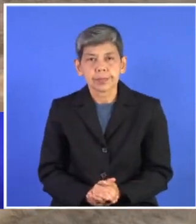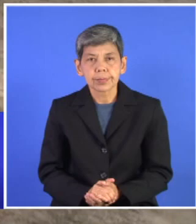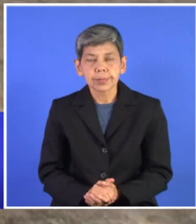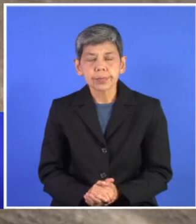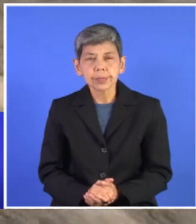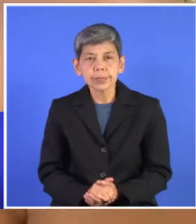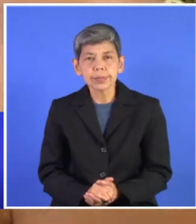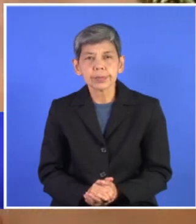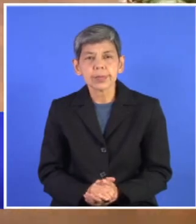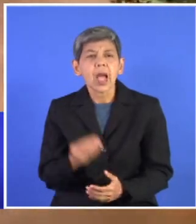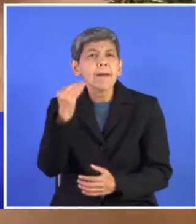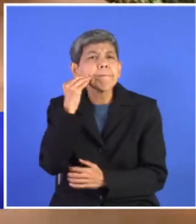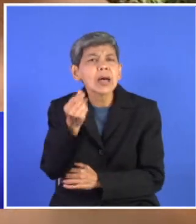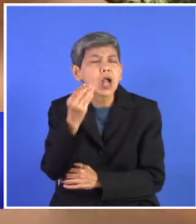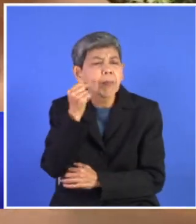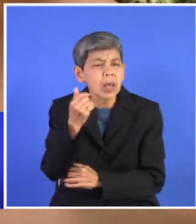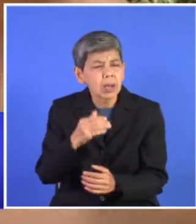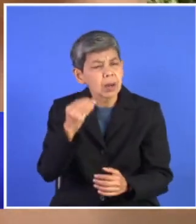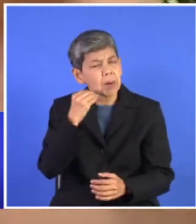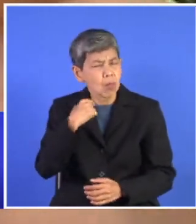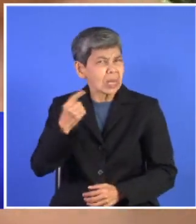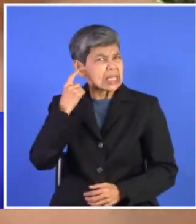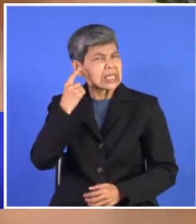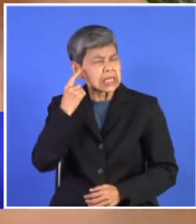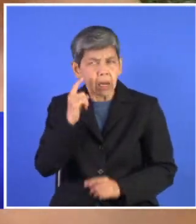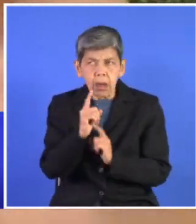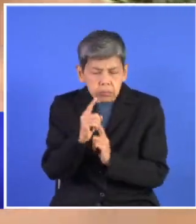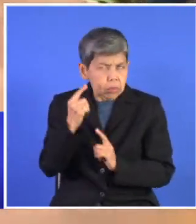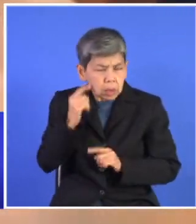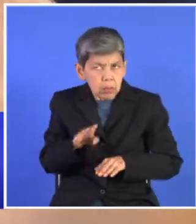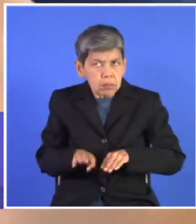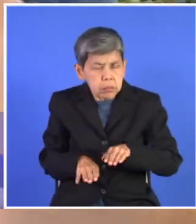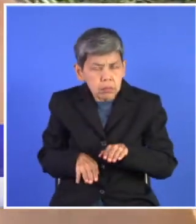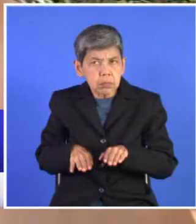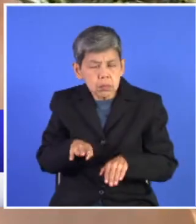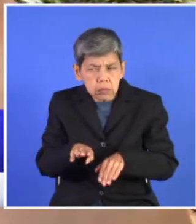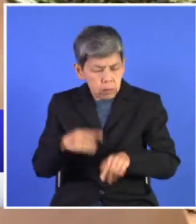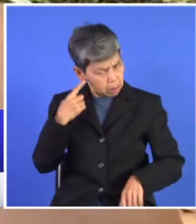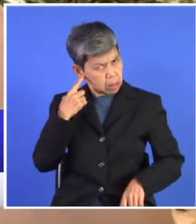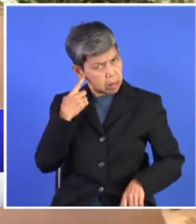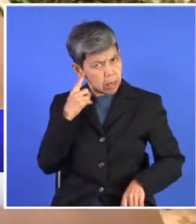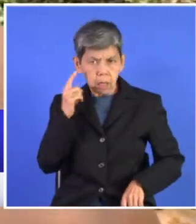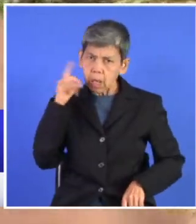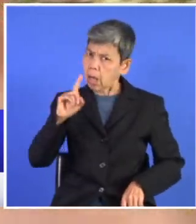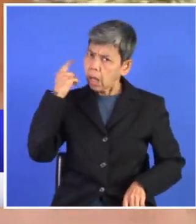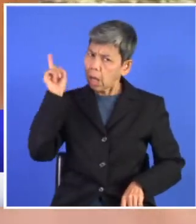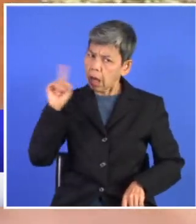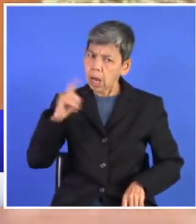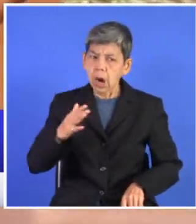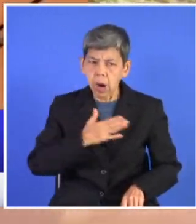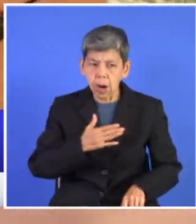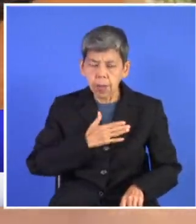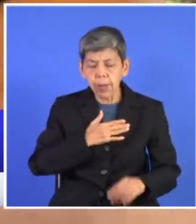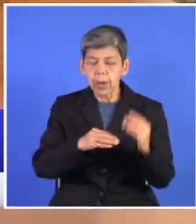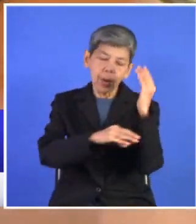บ้านเลขที่ตัว เ นี้ย ถึงเสียงชกเต็กมันดังเลยใช ่ ไหมไหวเสียงอะไรมันดังวะแต่แล้วผมใช้ไปเล